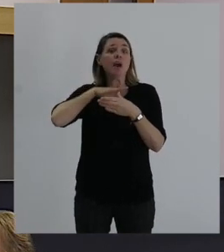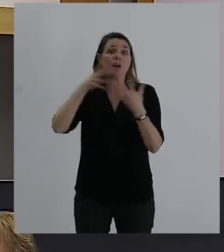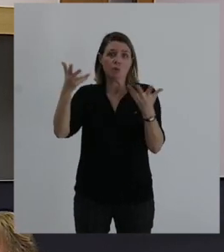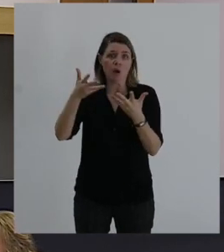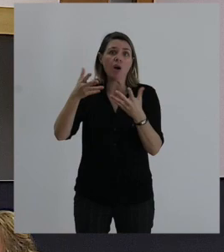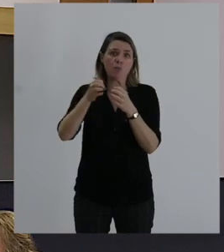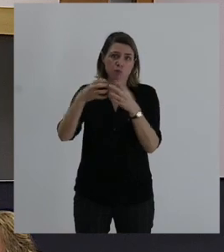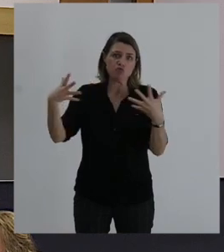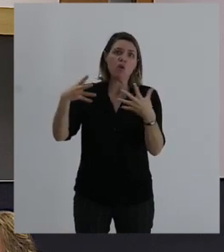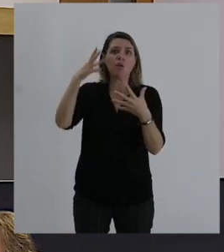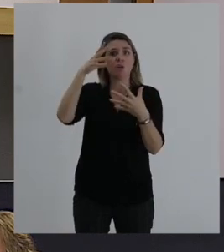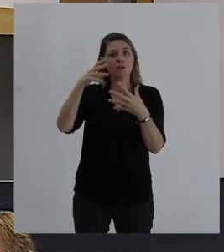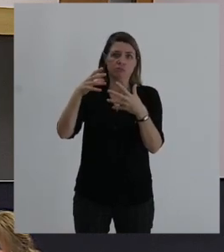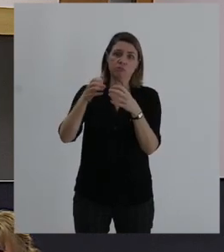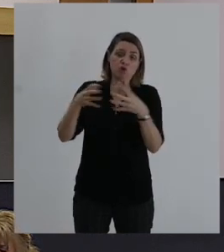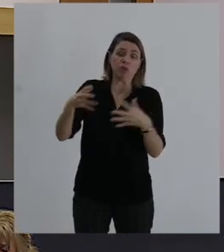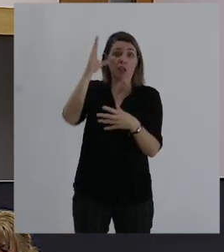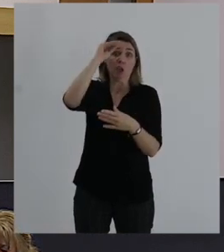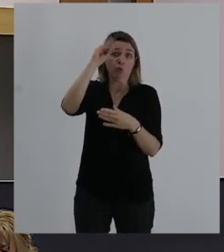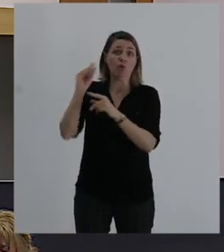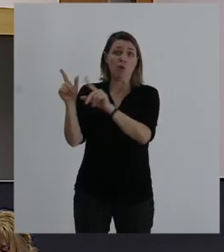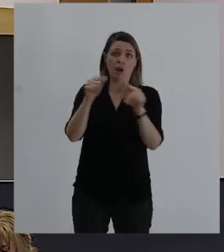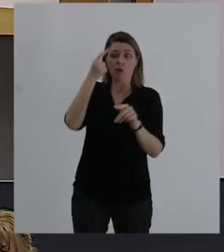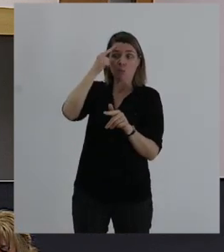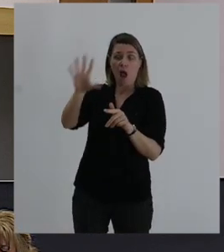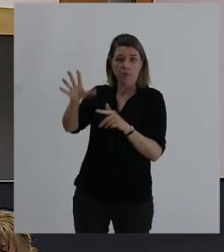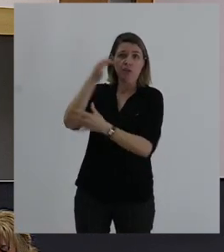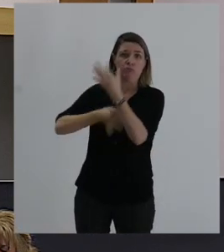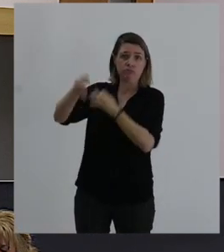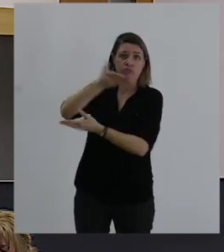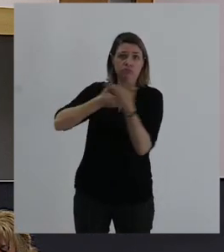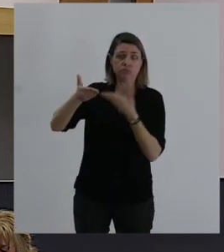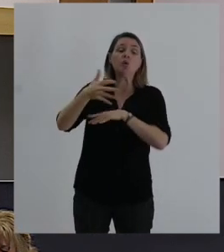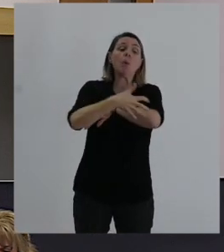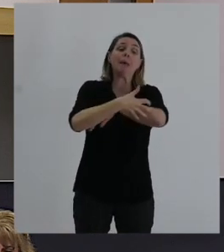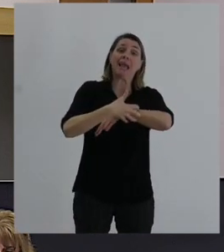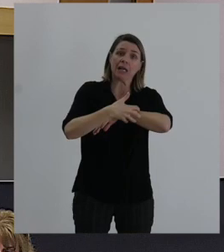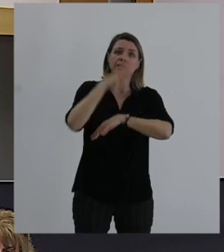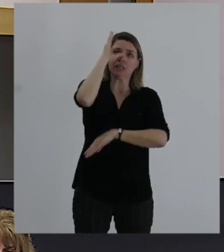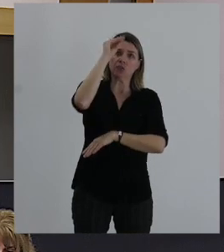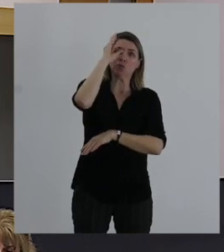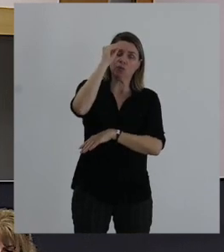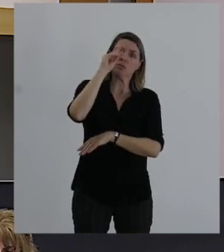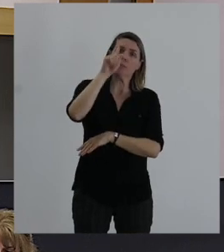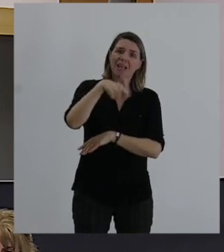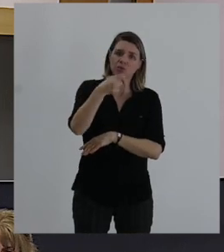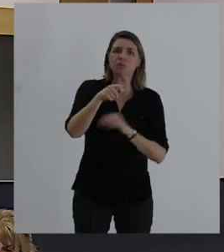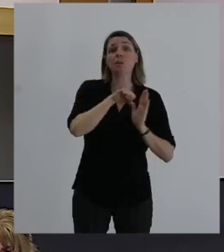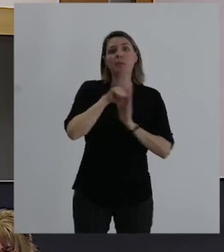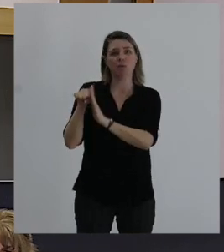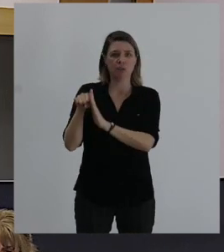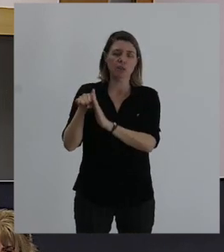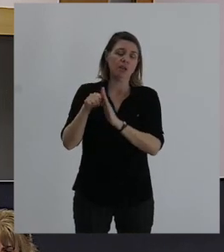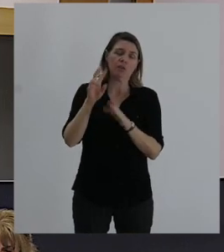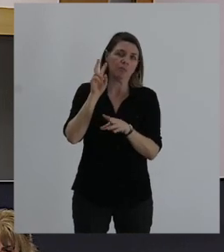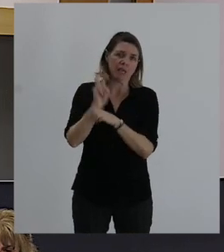trouvent de nombreux étudiants et qui donc donnent donc leur avis sur les questions. Donc la précarité étudiante, ça a été en effet une priorité et